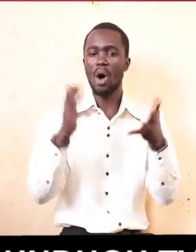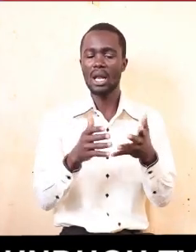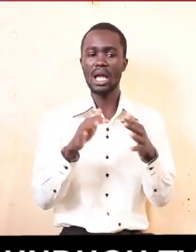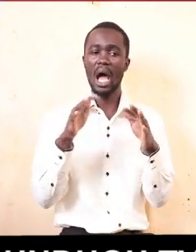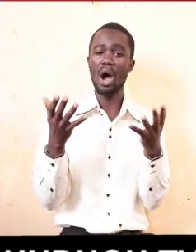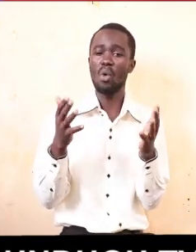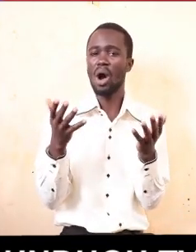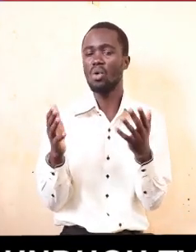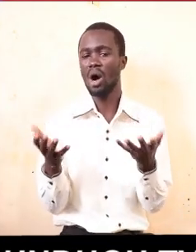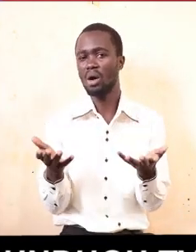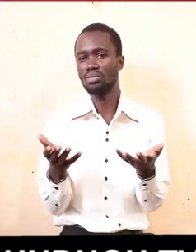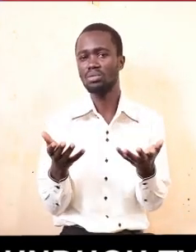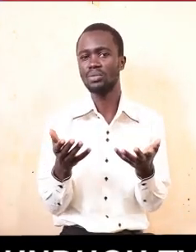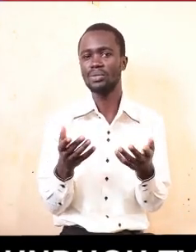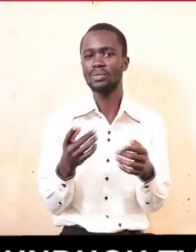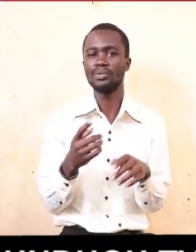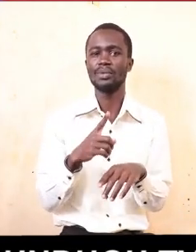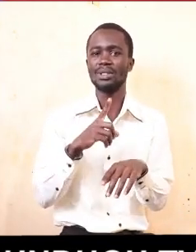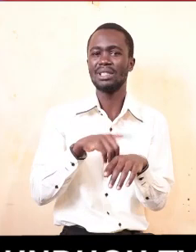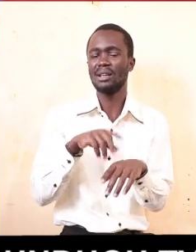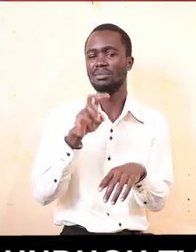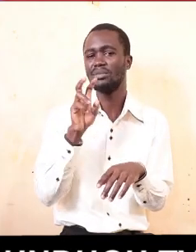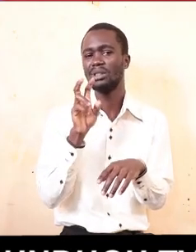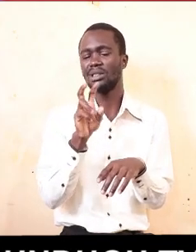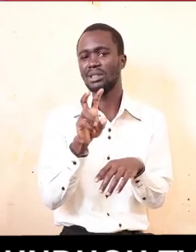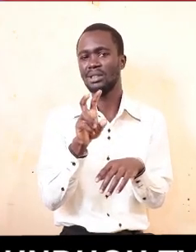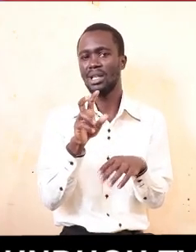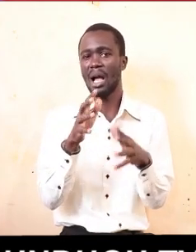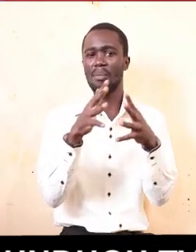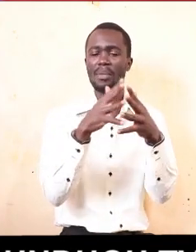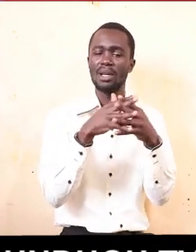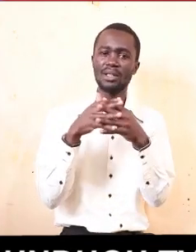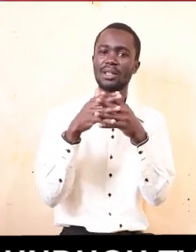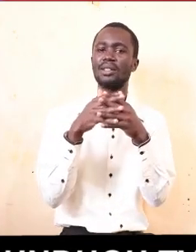ulivyo. Wakati tunapoona Amerika,